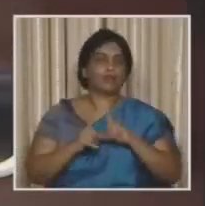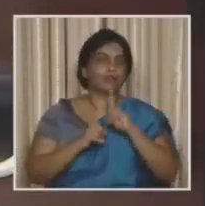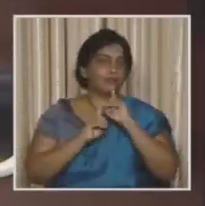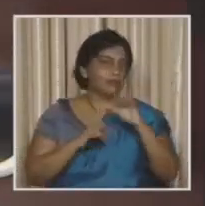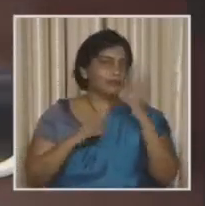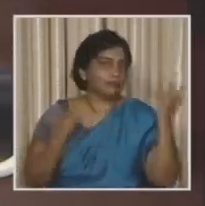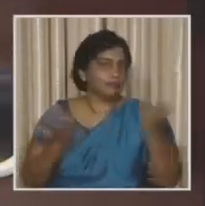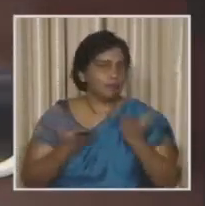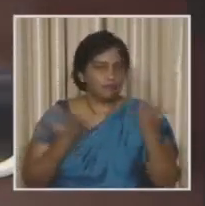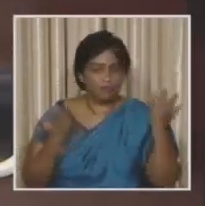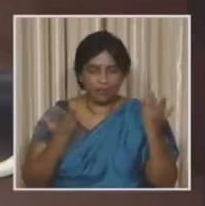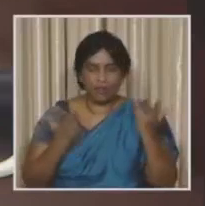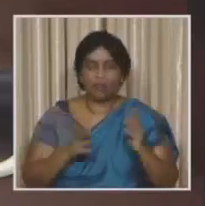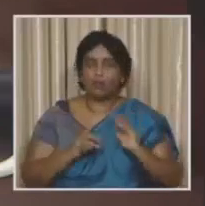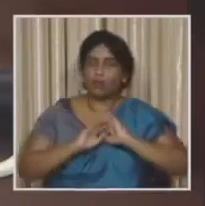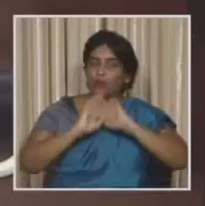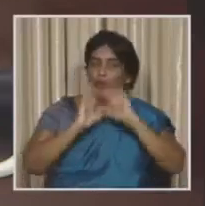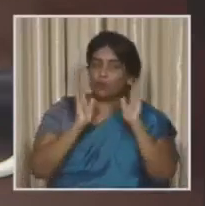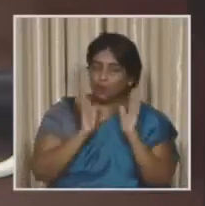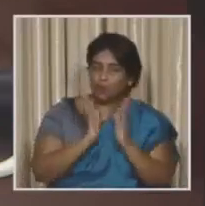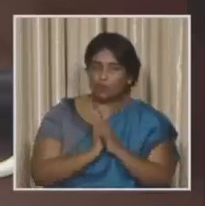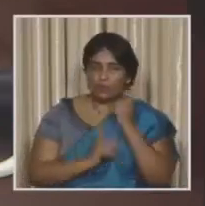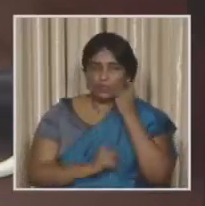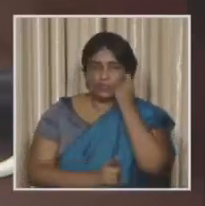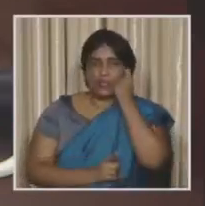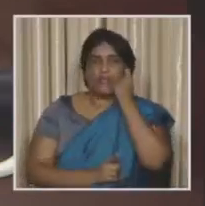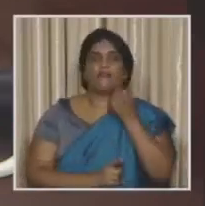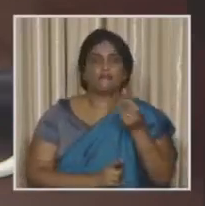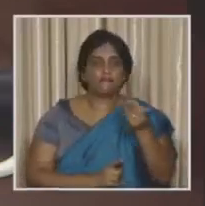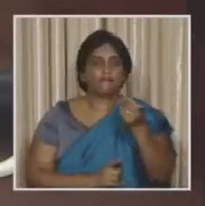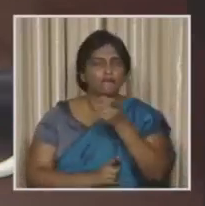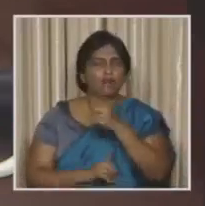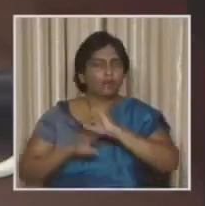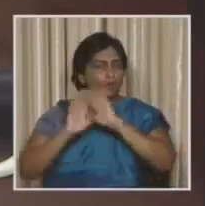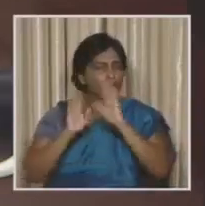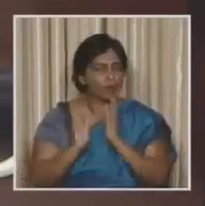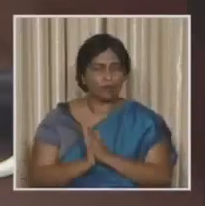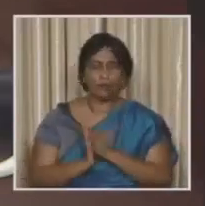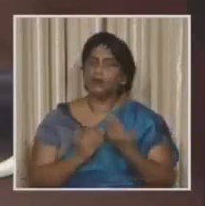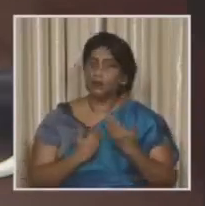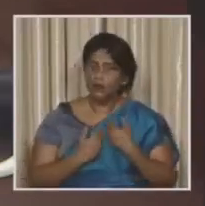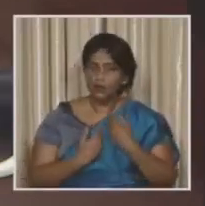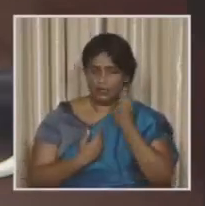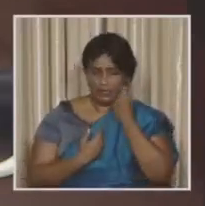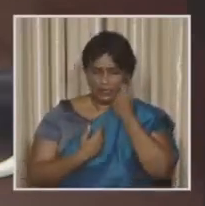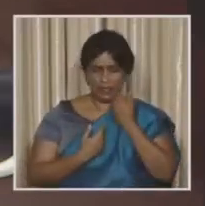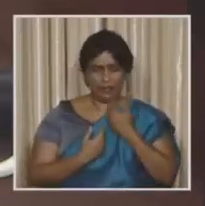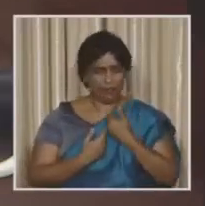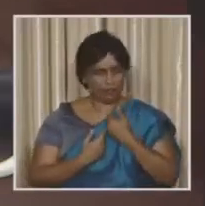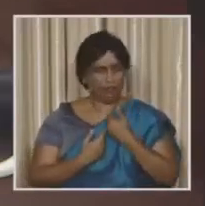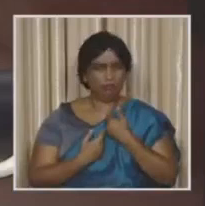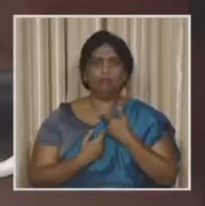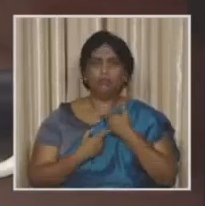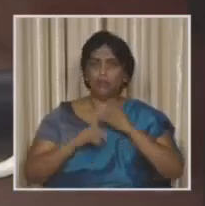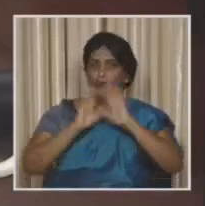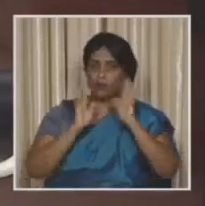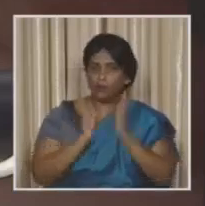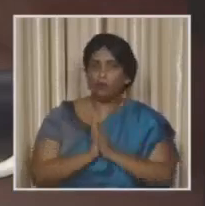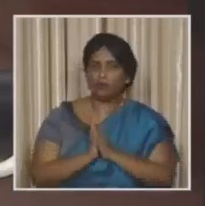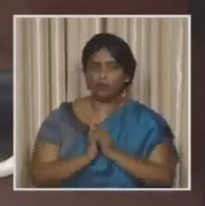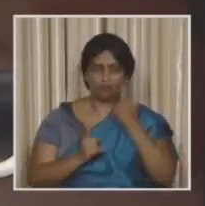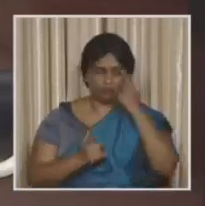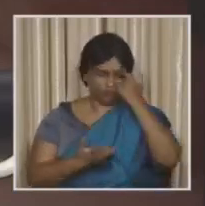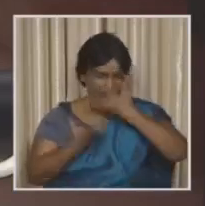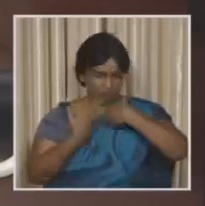be. Hemak kena tu nyokutu hari atti no. Hemak kila tu nyok sekali atti bino. Hemak kena tu nyok andol atti